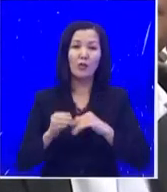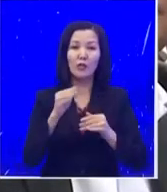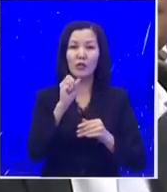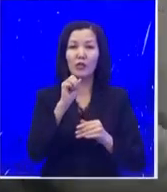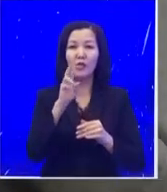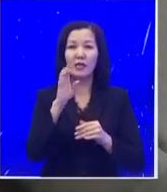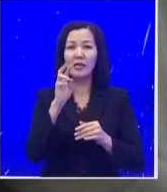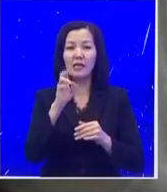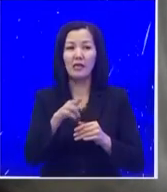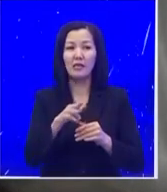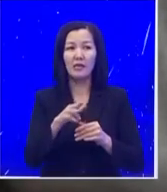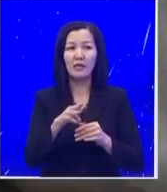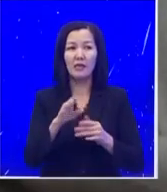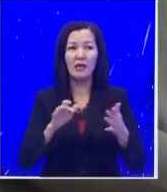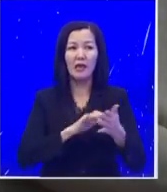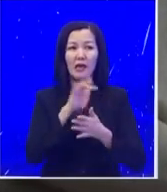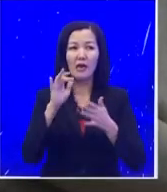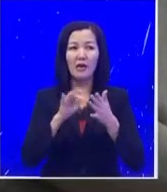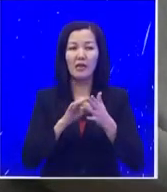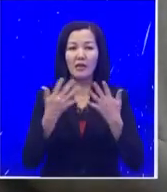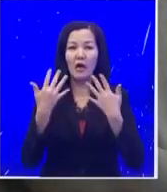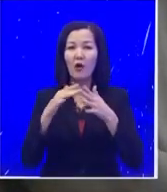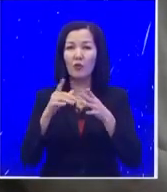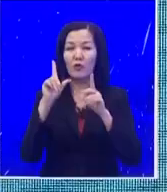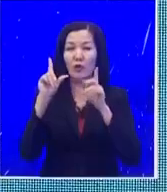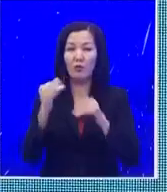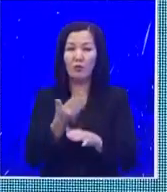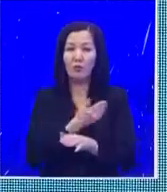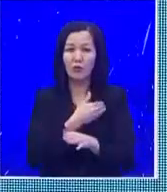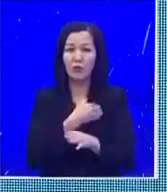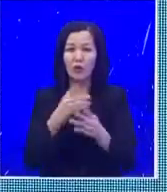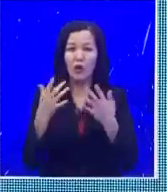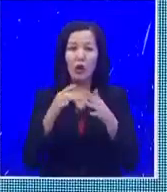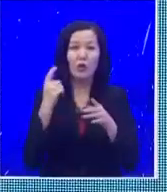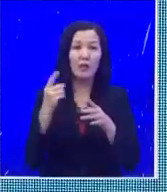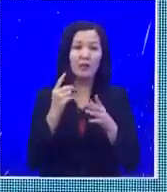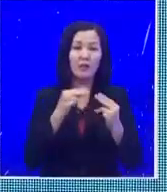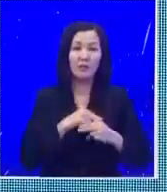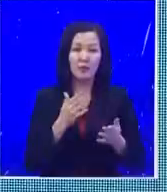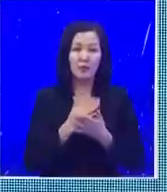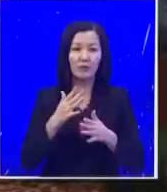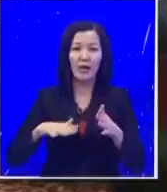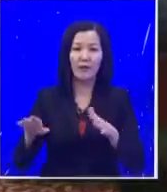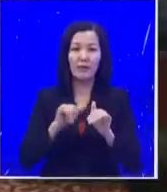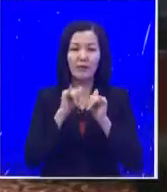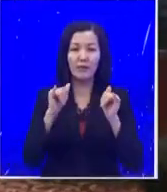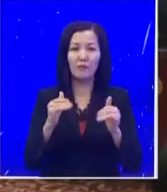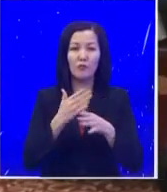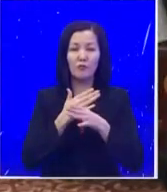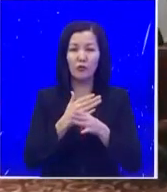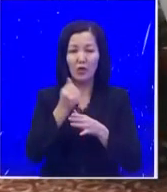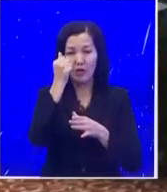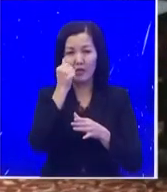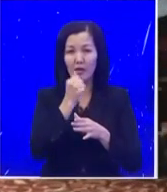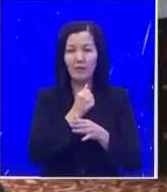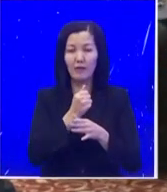Алмас Батырханұлы. Қалаға қашпай, далада тірлік жасап, ауыл аймағын құтайтқысы бар. Әкімге аймақ дамуы үшін алғыс айтты,